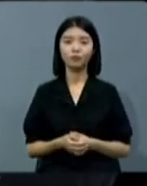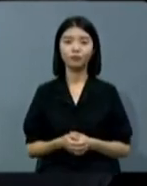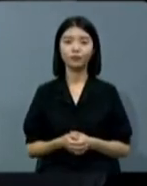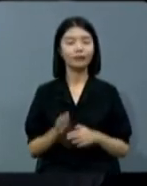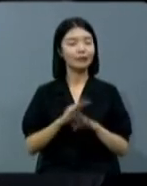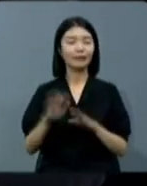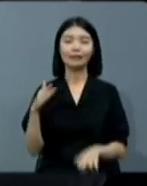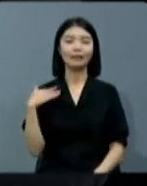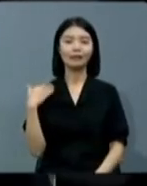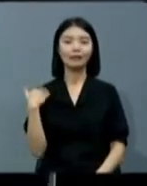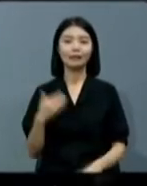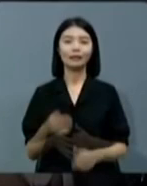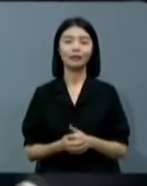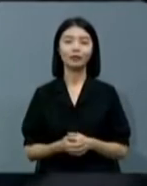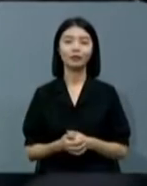모르겠습니다.